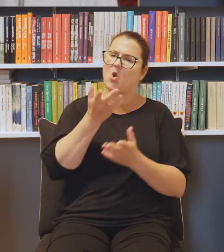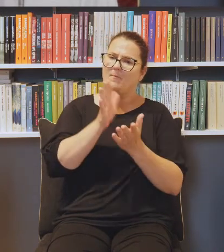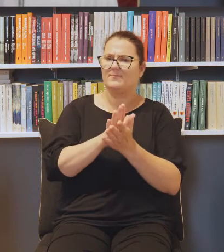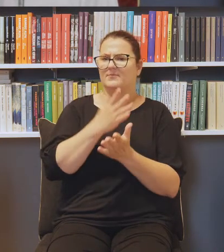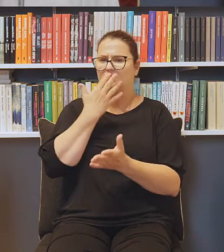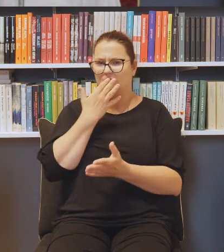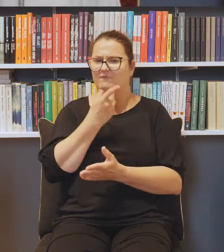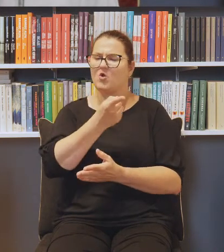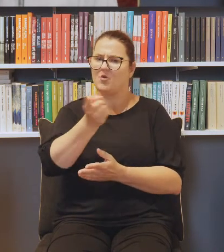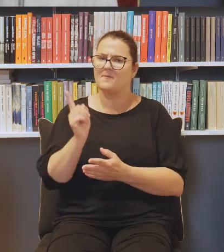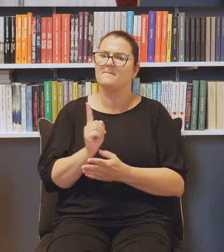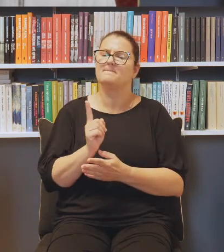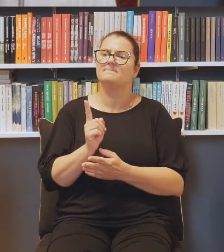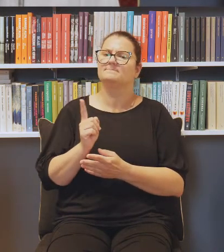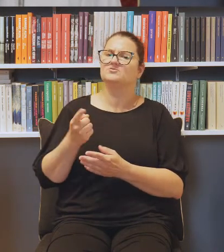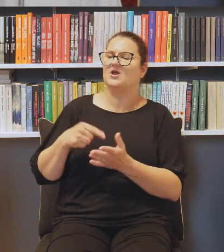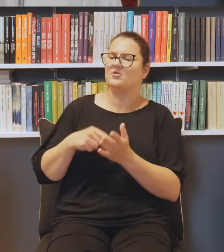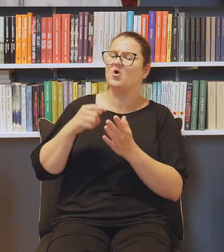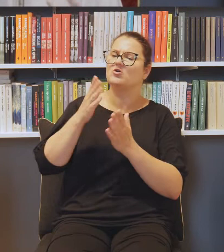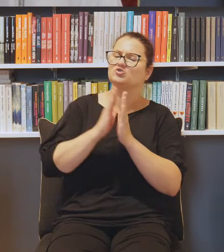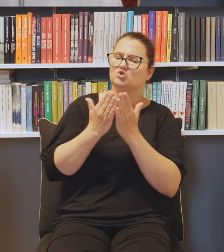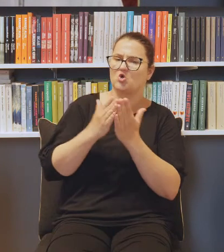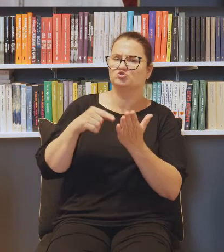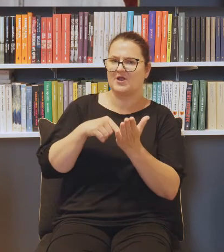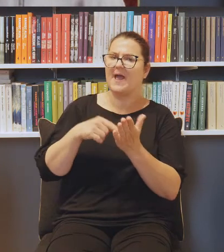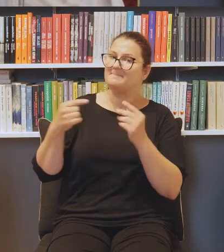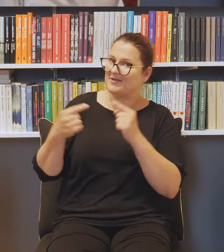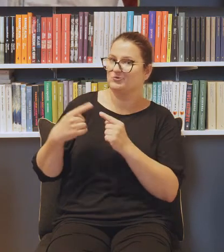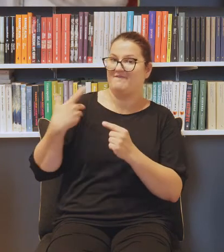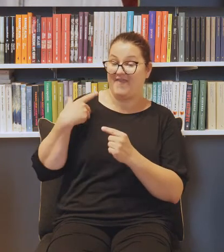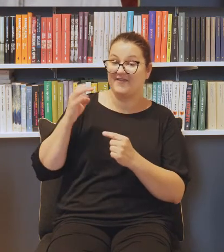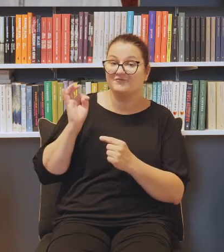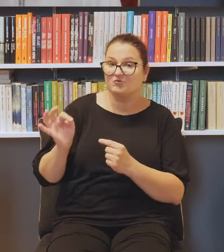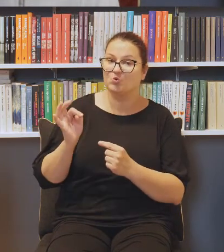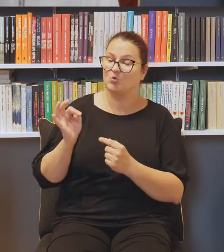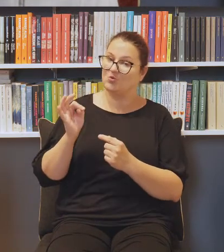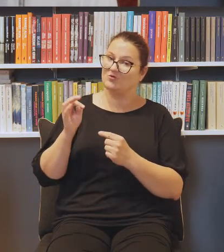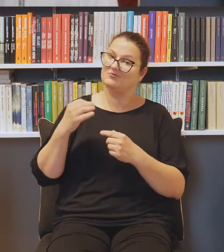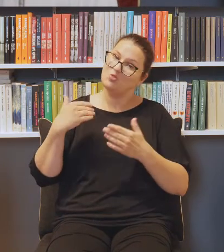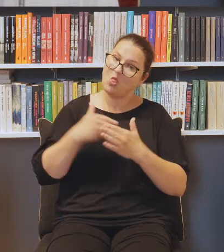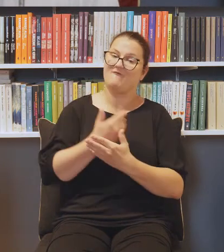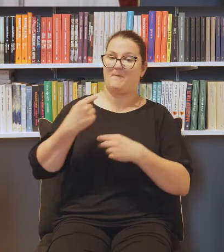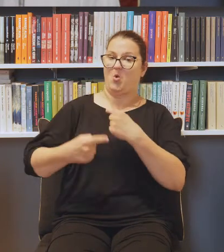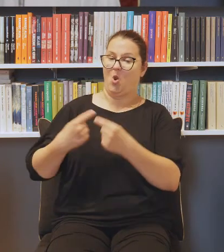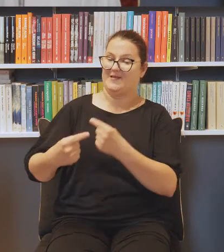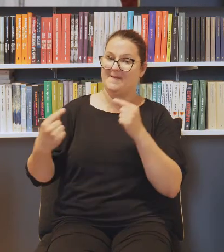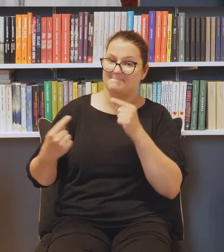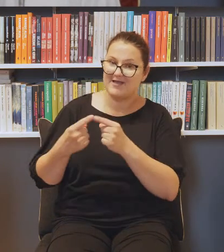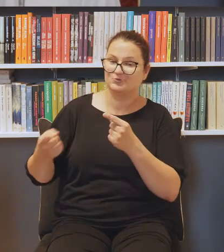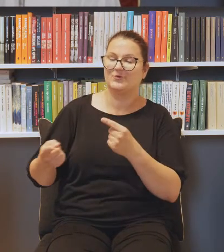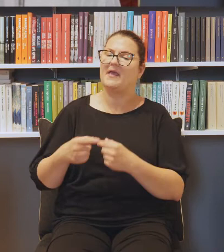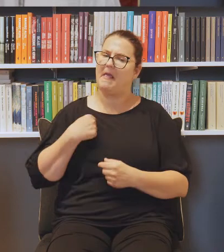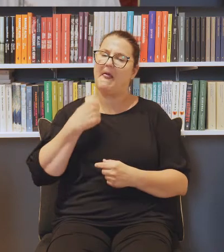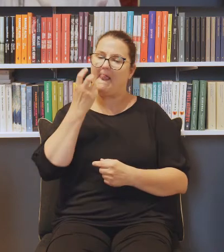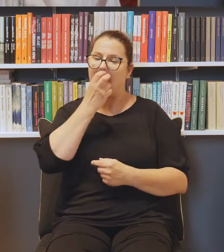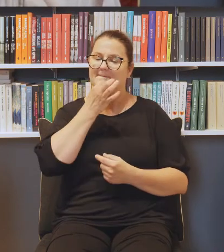że to jest powieść w jakimś sensie generacyjna, że reprezentujesz jakieś nowe pokolenie. Więc mam takie